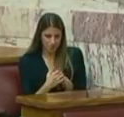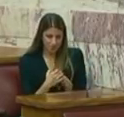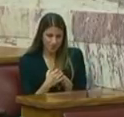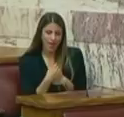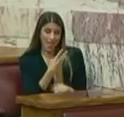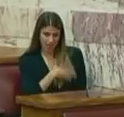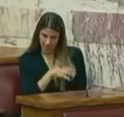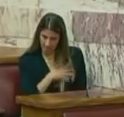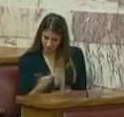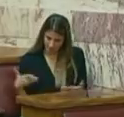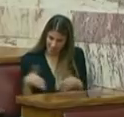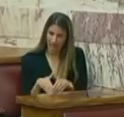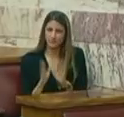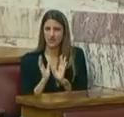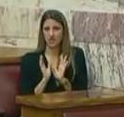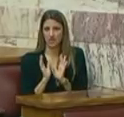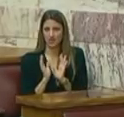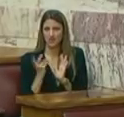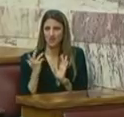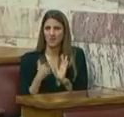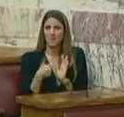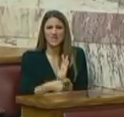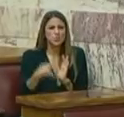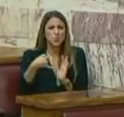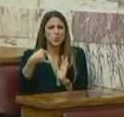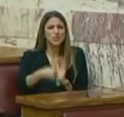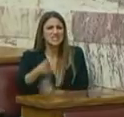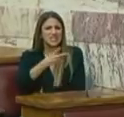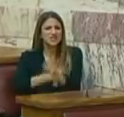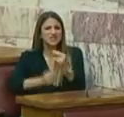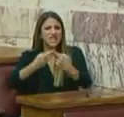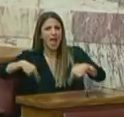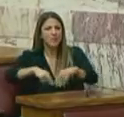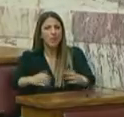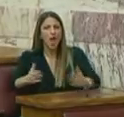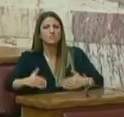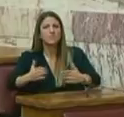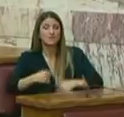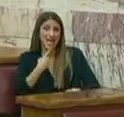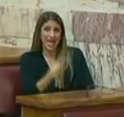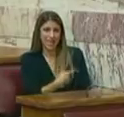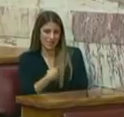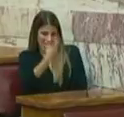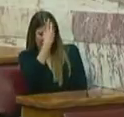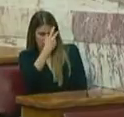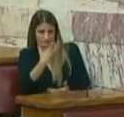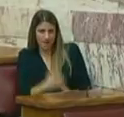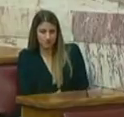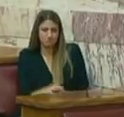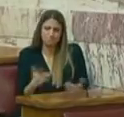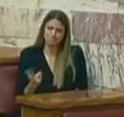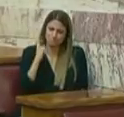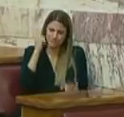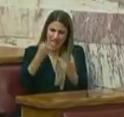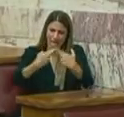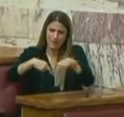να συγκαλύψετε και δεν έγινε ουσιαστική συζήτηση στην Επιτροπή. Μα η Επιτροπή κατά πρώτο